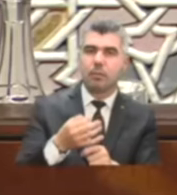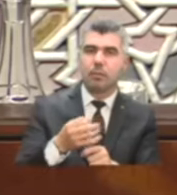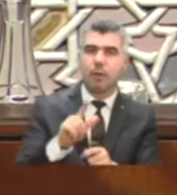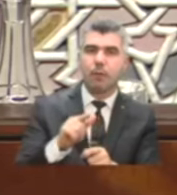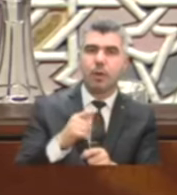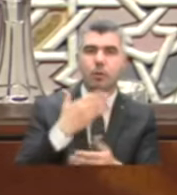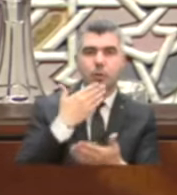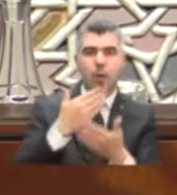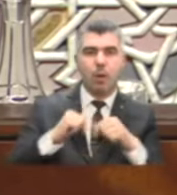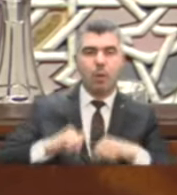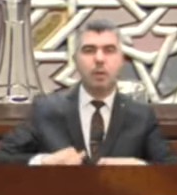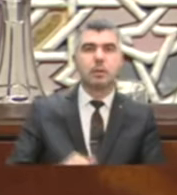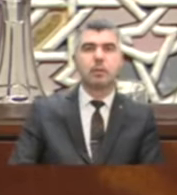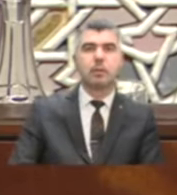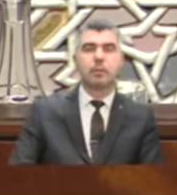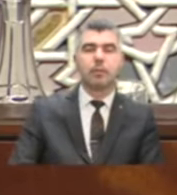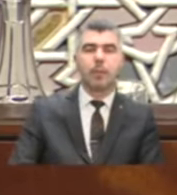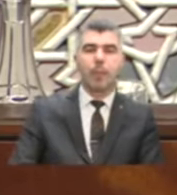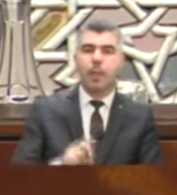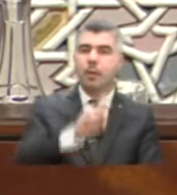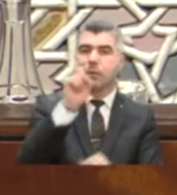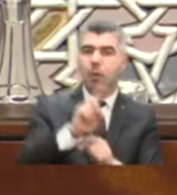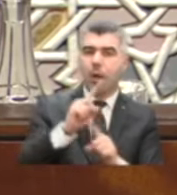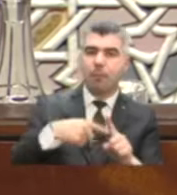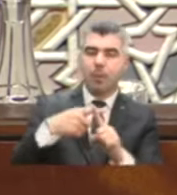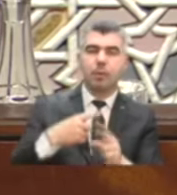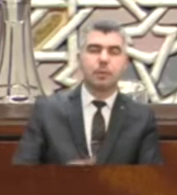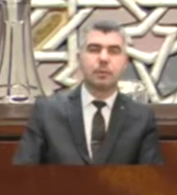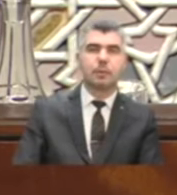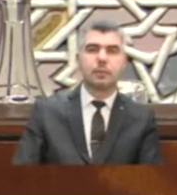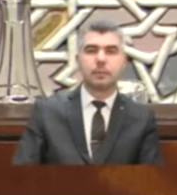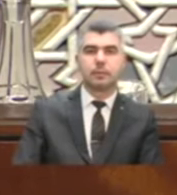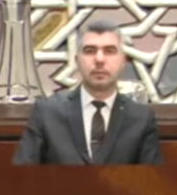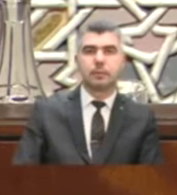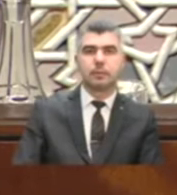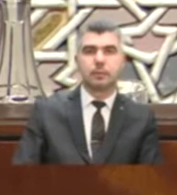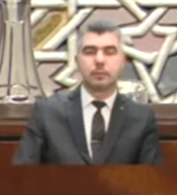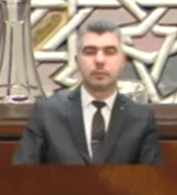الوزير. تعقيب السيده النائبه المحترمه.